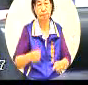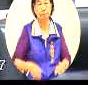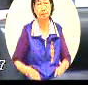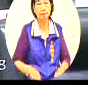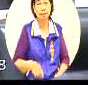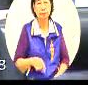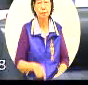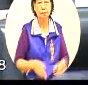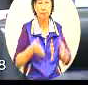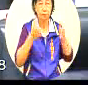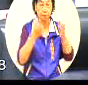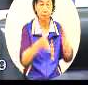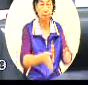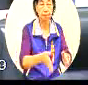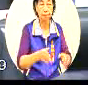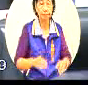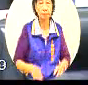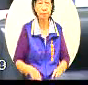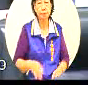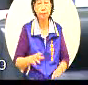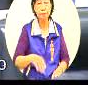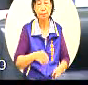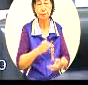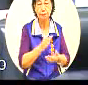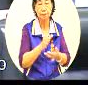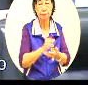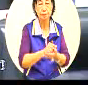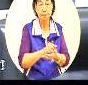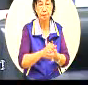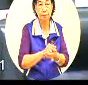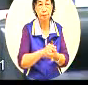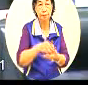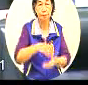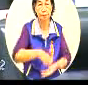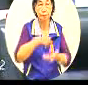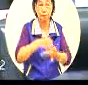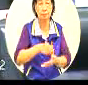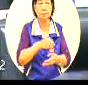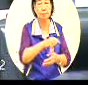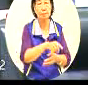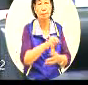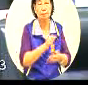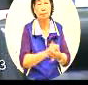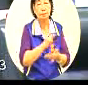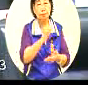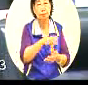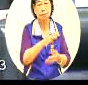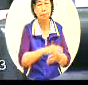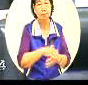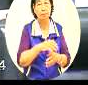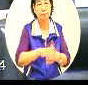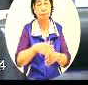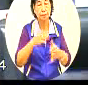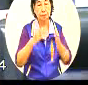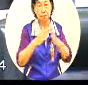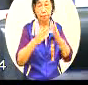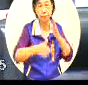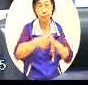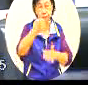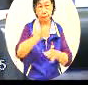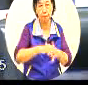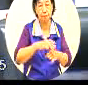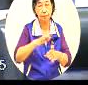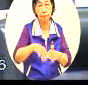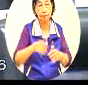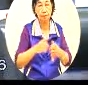边要来建议我们市长。市长，其实一个城市收